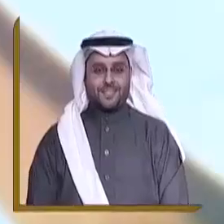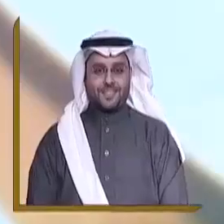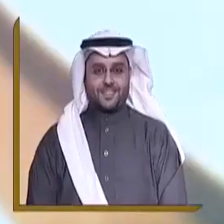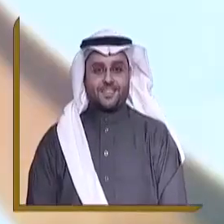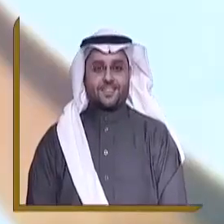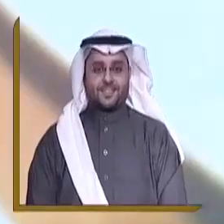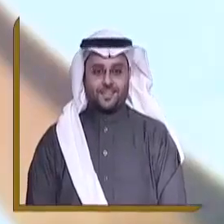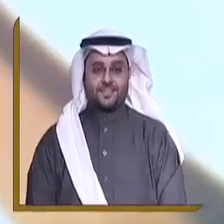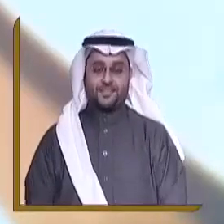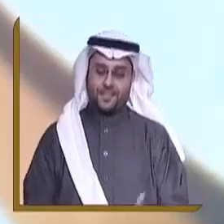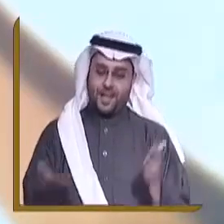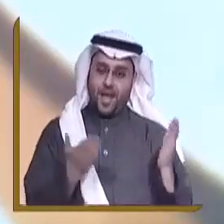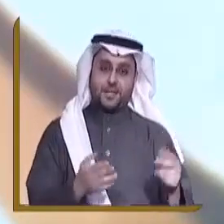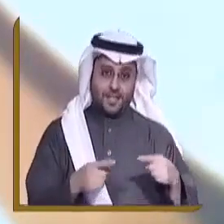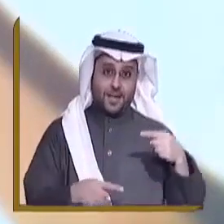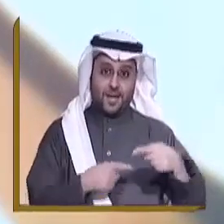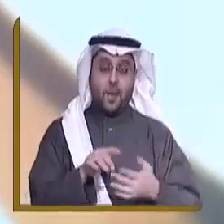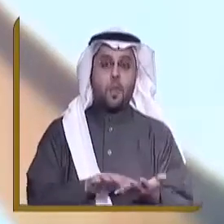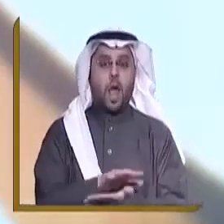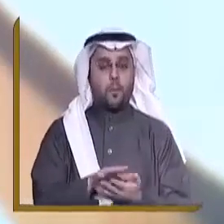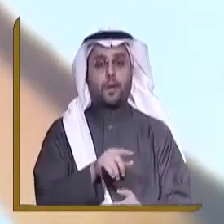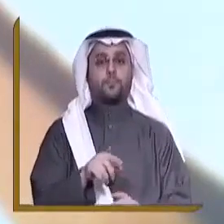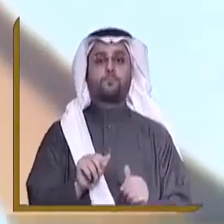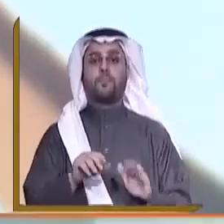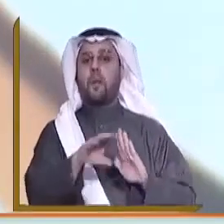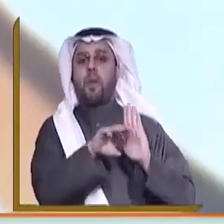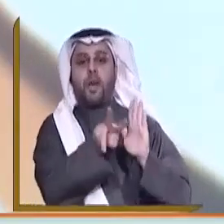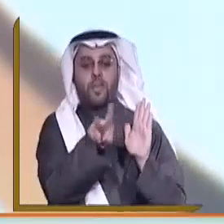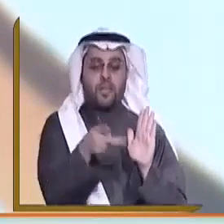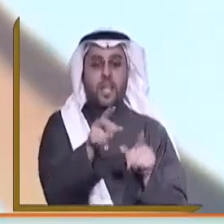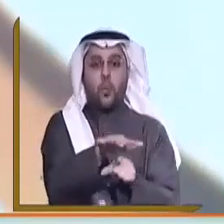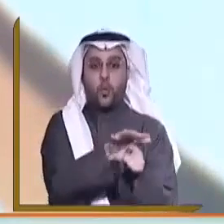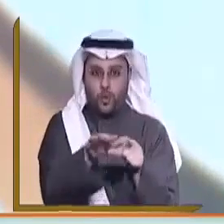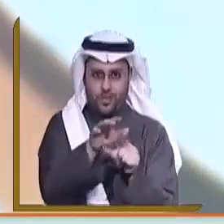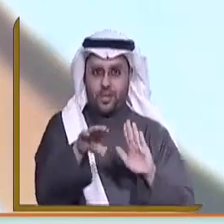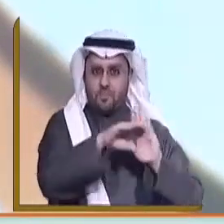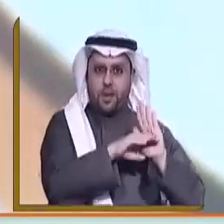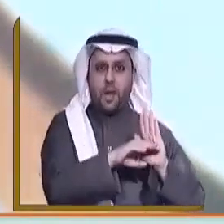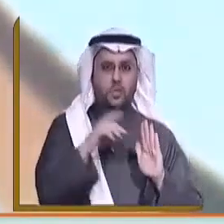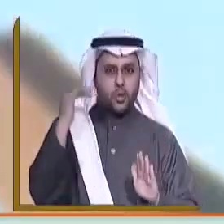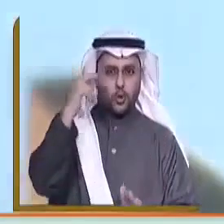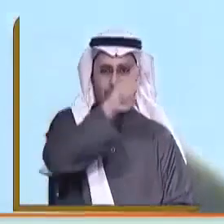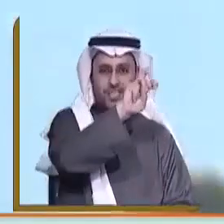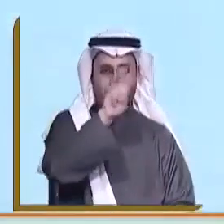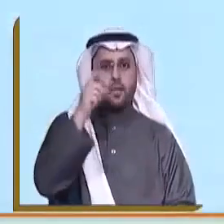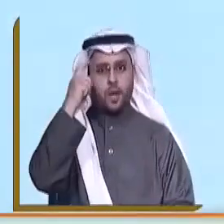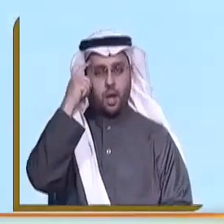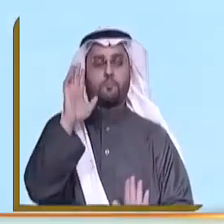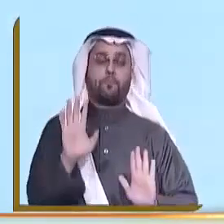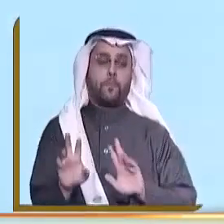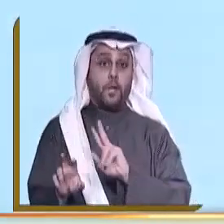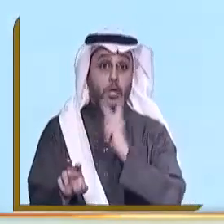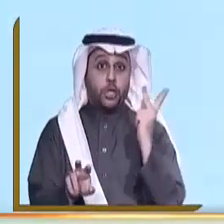الشقيقين اهلا بكم اطلق برنامج التحول الوطني احد برامج تحقيق رؤيه 2030